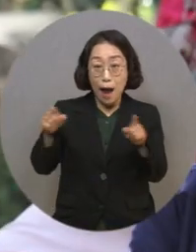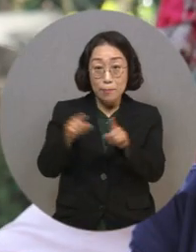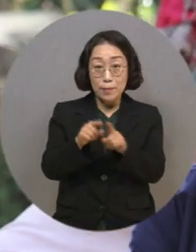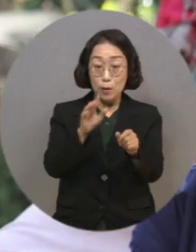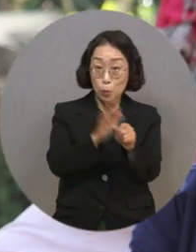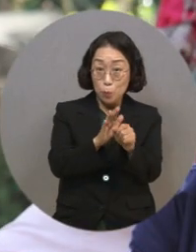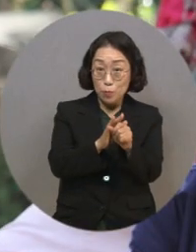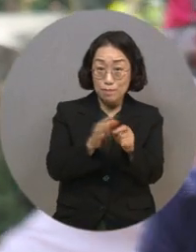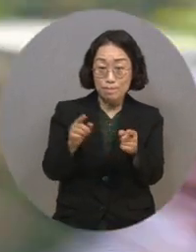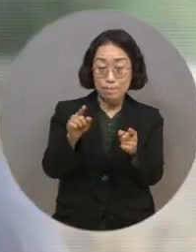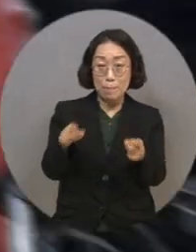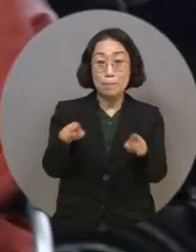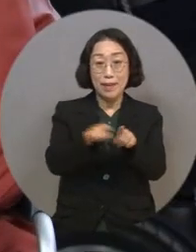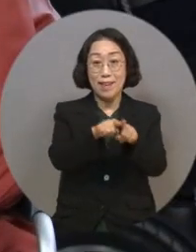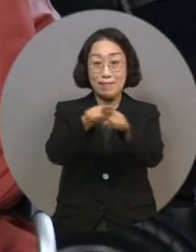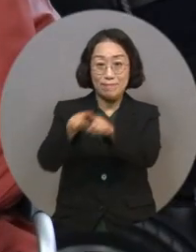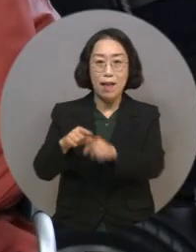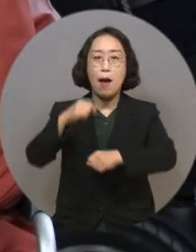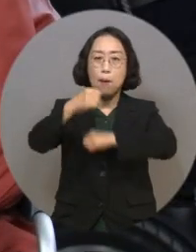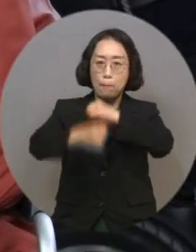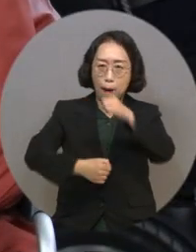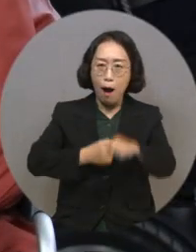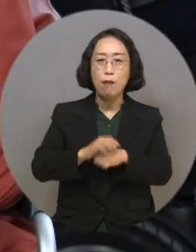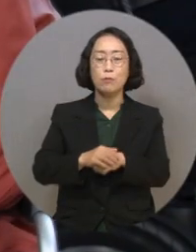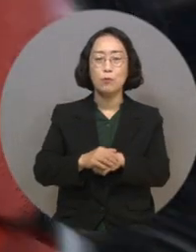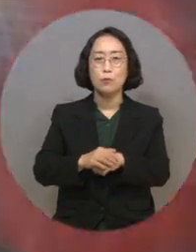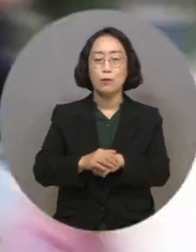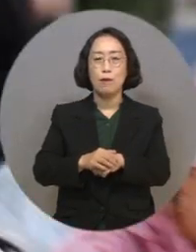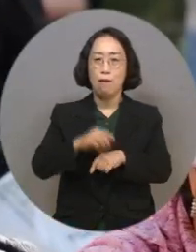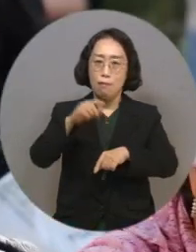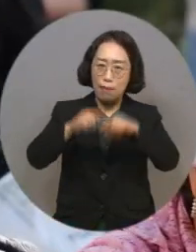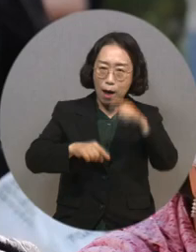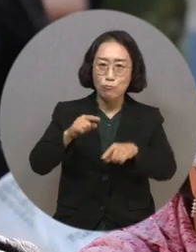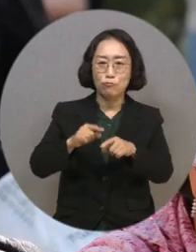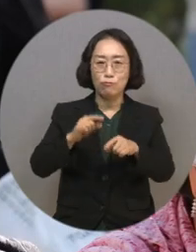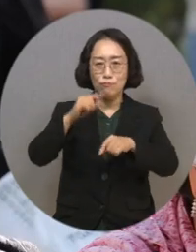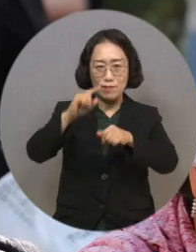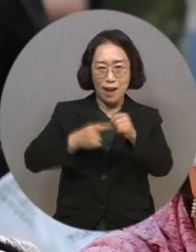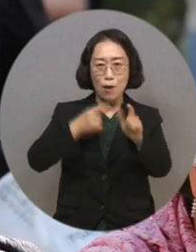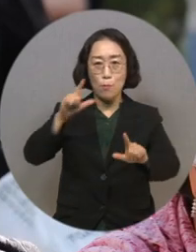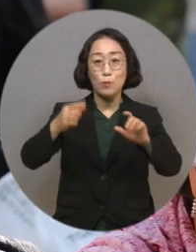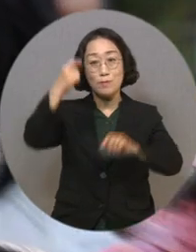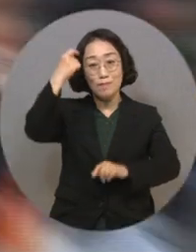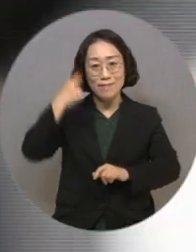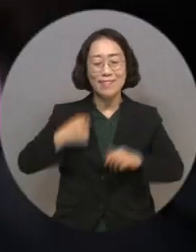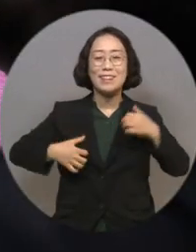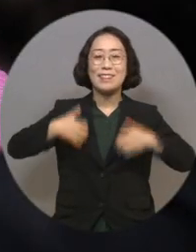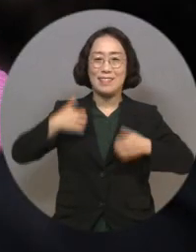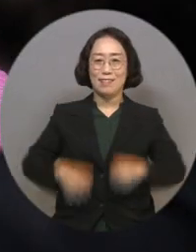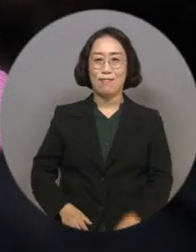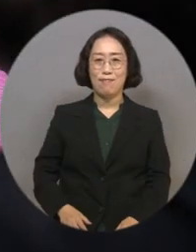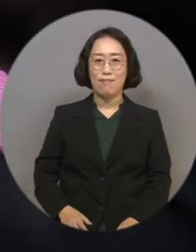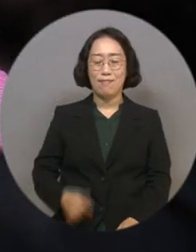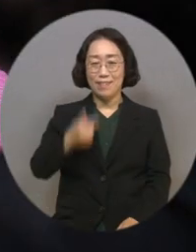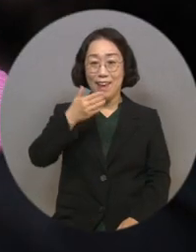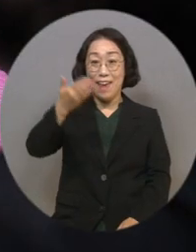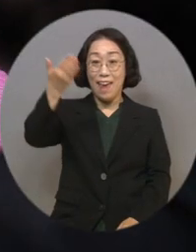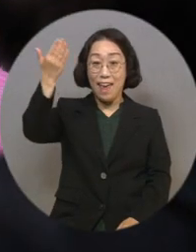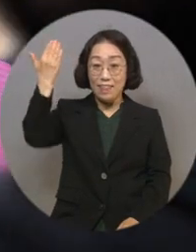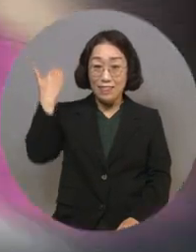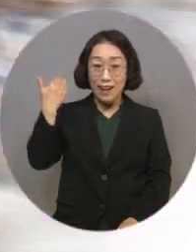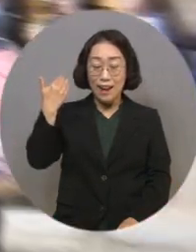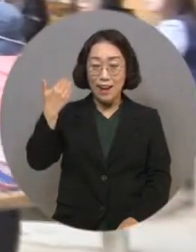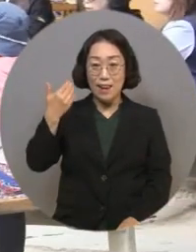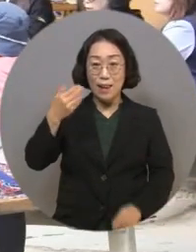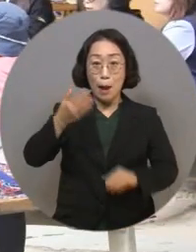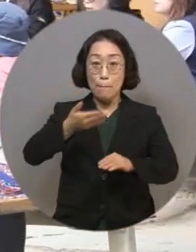되어 자유롭게 자연이 준 선물 속에서 즐깁니다. 옛날 장터의 국밥집을 연상케 하는